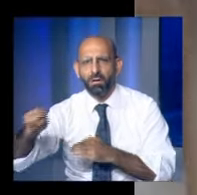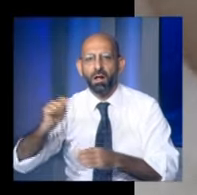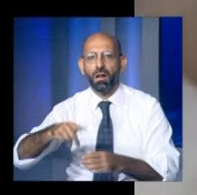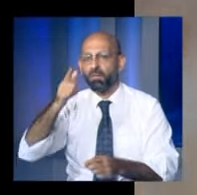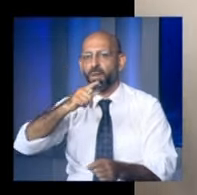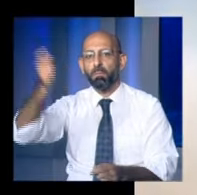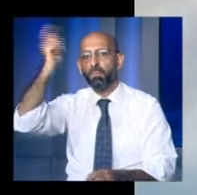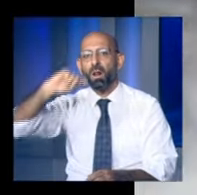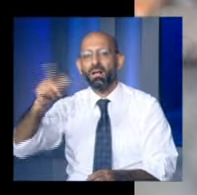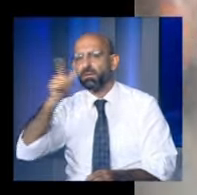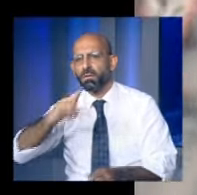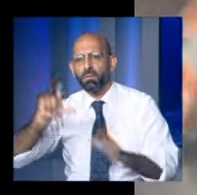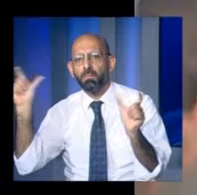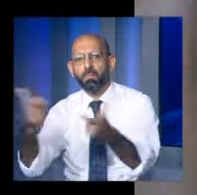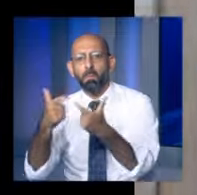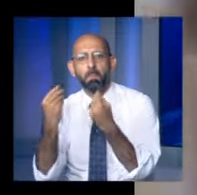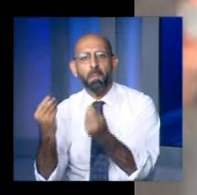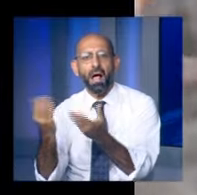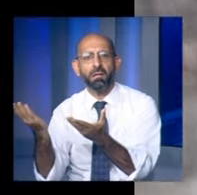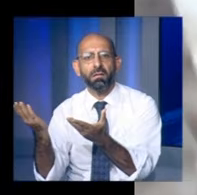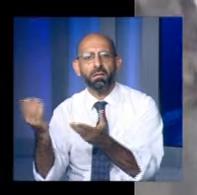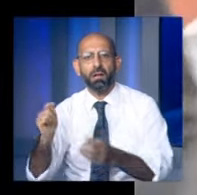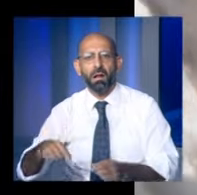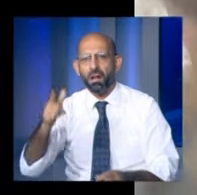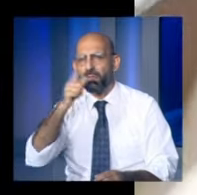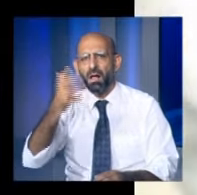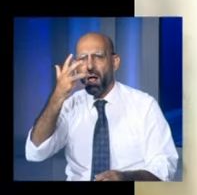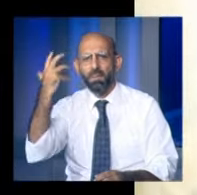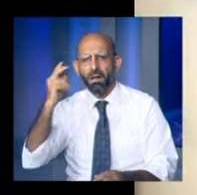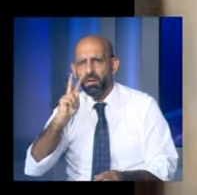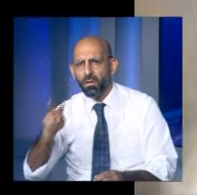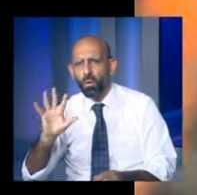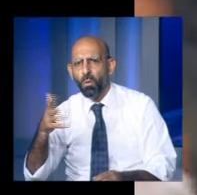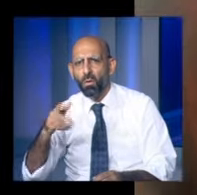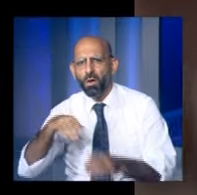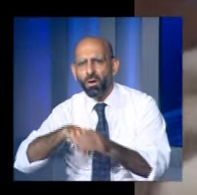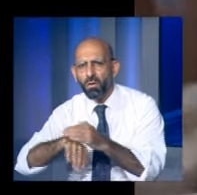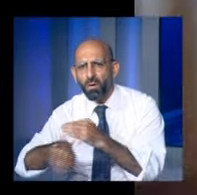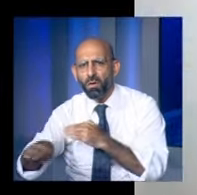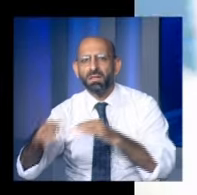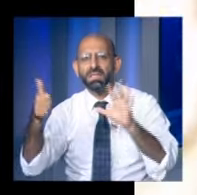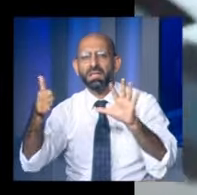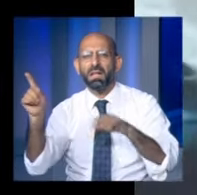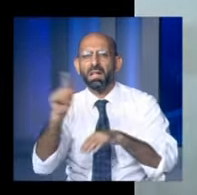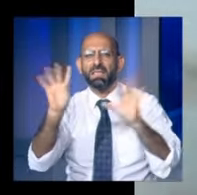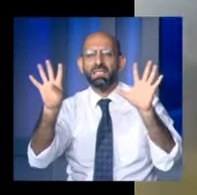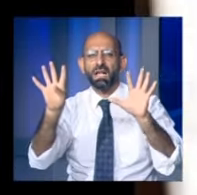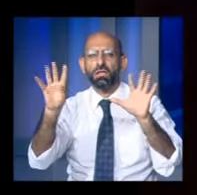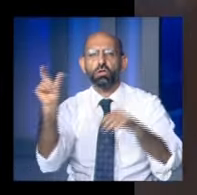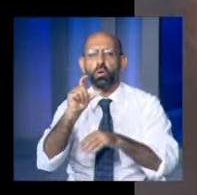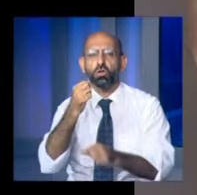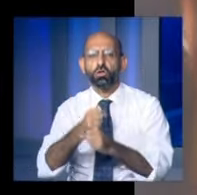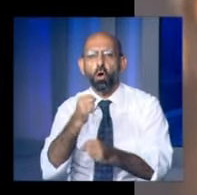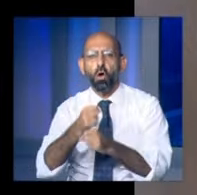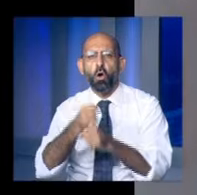معدات الردم والحفر، ولم تعلن الشرطة عن أي توقيفات في القضية حتى الآن. ويقدر المحققون أن بناء النفق استغرق